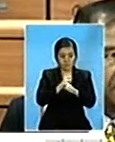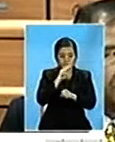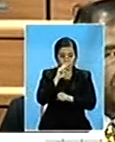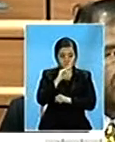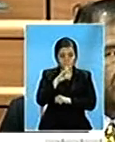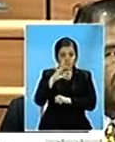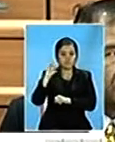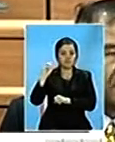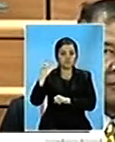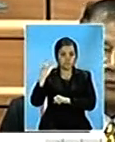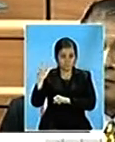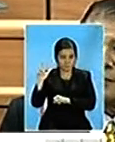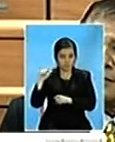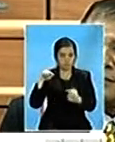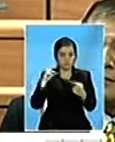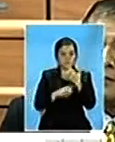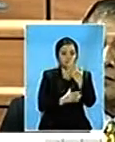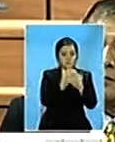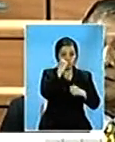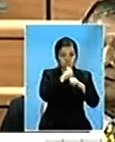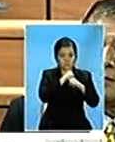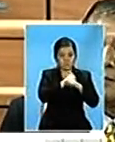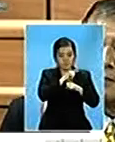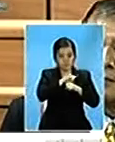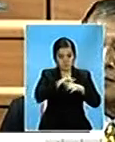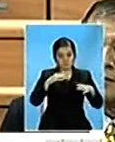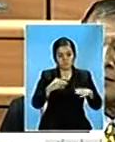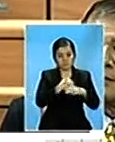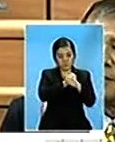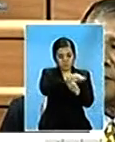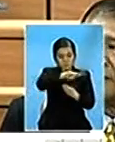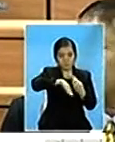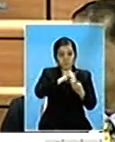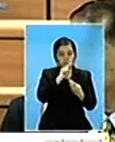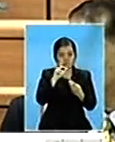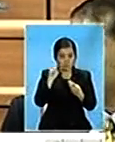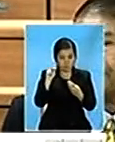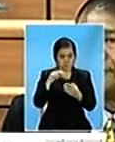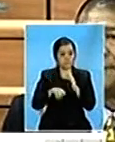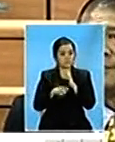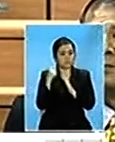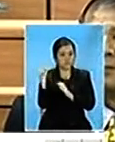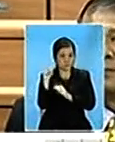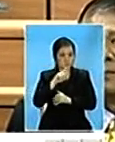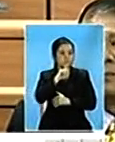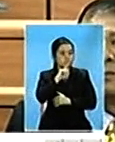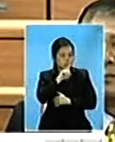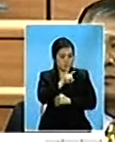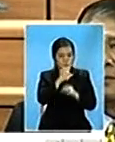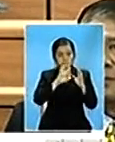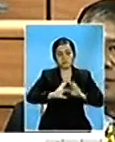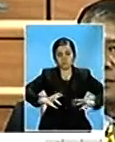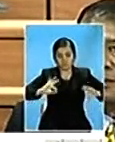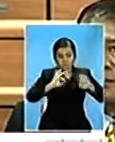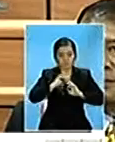2553ของสภาที่ปรึกษาก็ตามเหตุที่กระผมคิดว่ายังจำเป็นที่จะต้อง